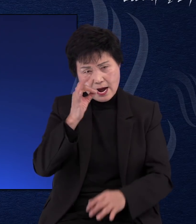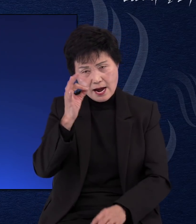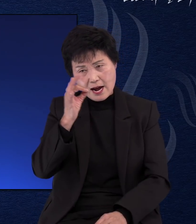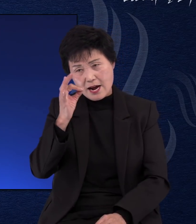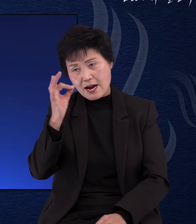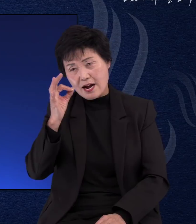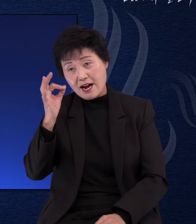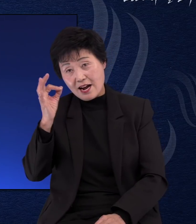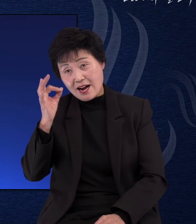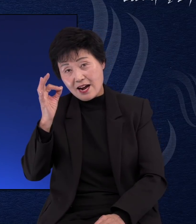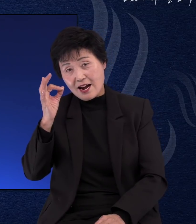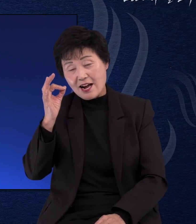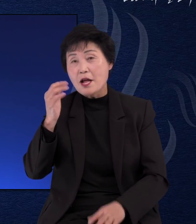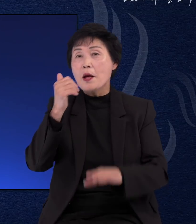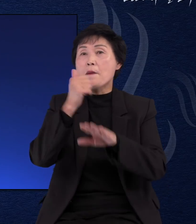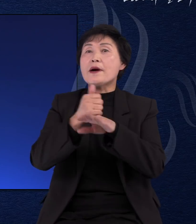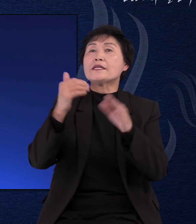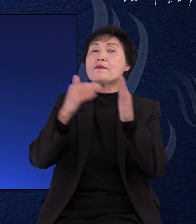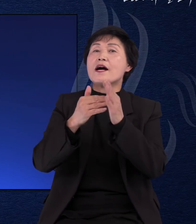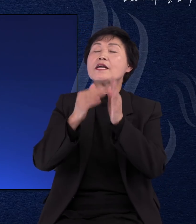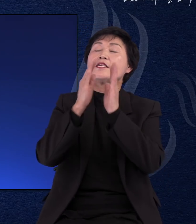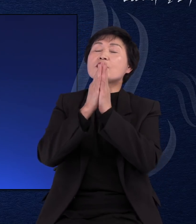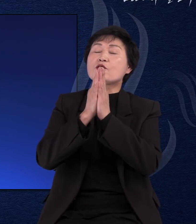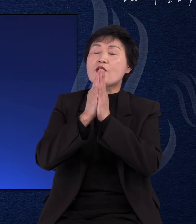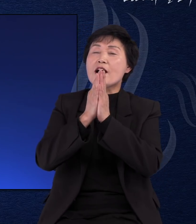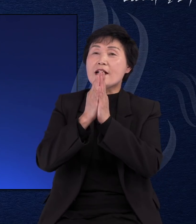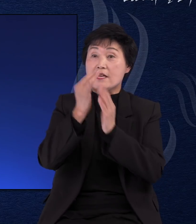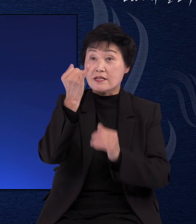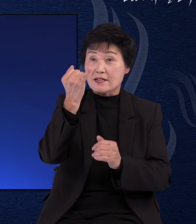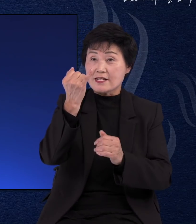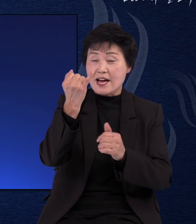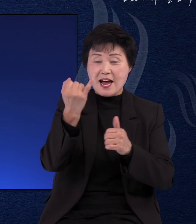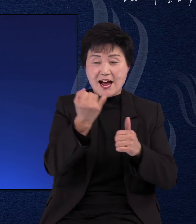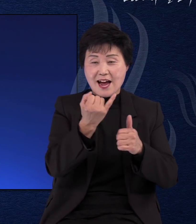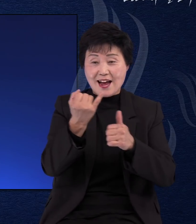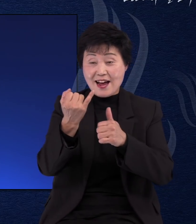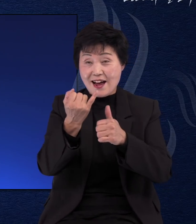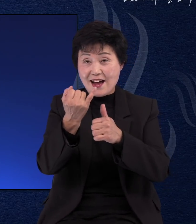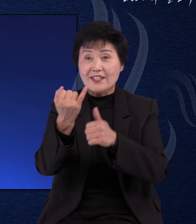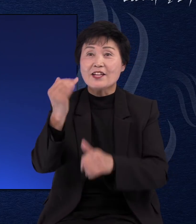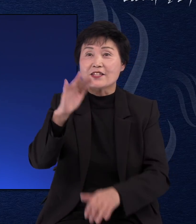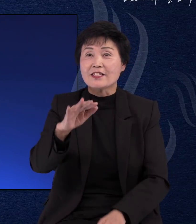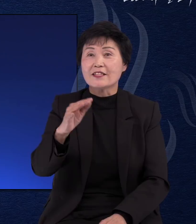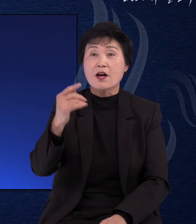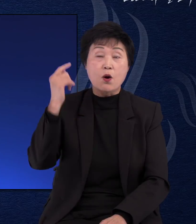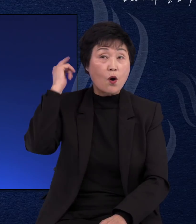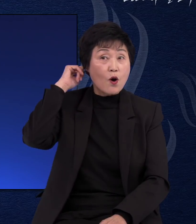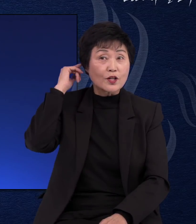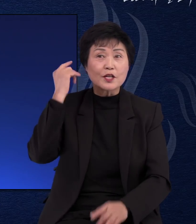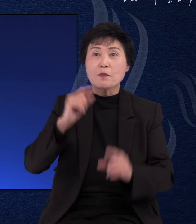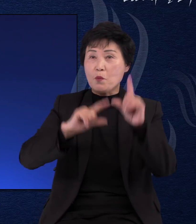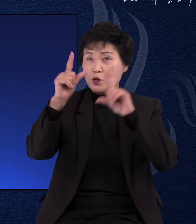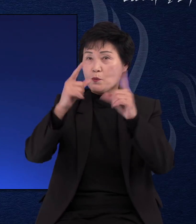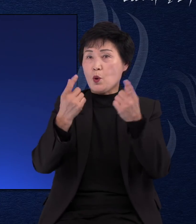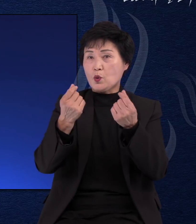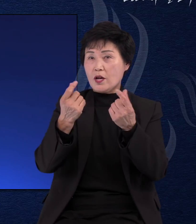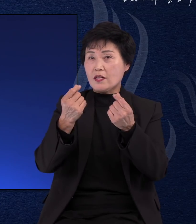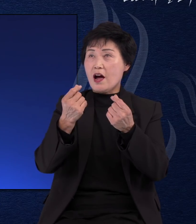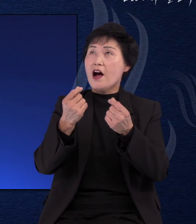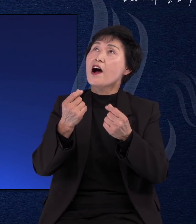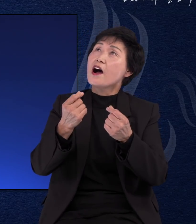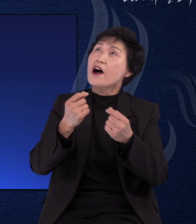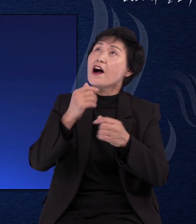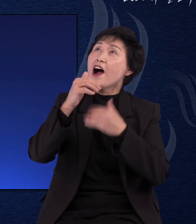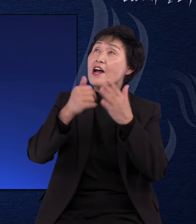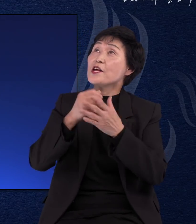안에서 제일 마지막까지 남아서 기도하는 자매를 쫓아다녔더니만 그 뒤통수 자매하고 똑같은 사람이라서 이게 하나님의